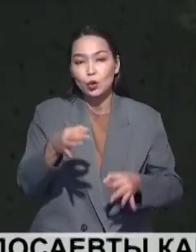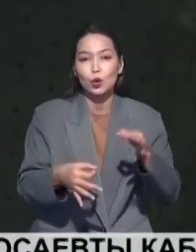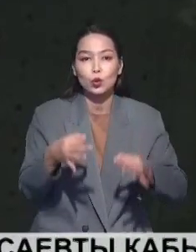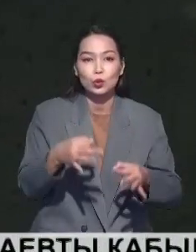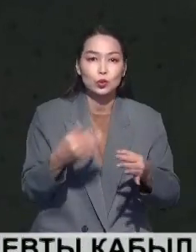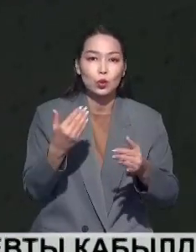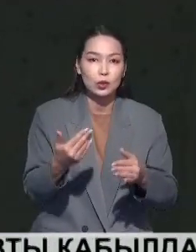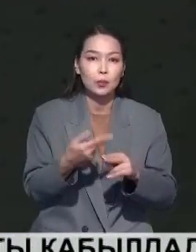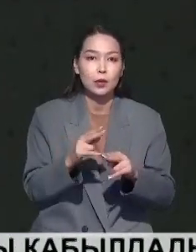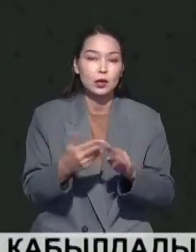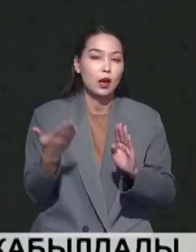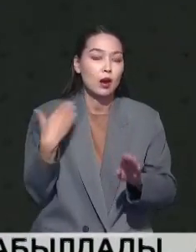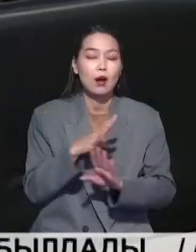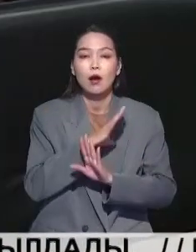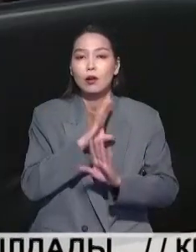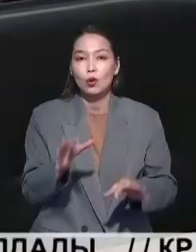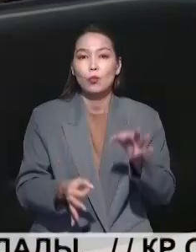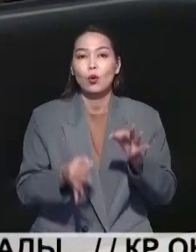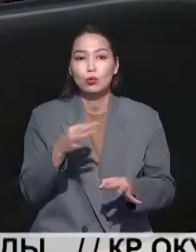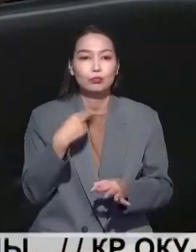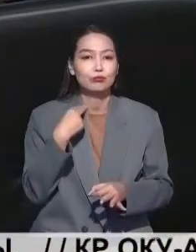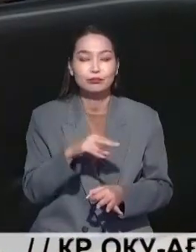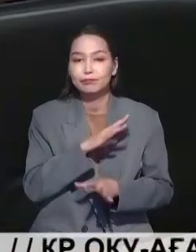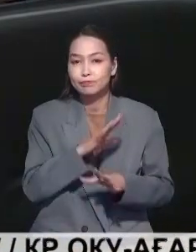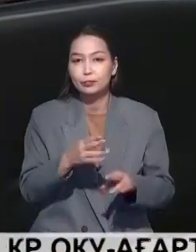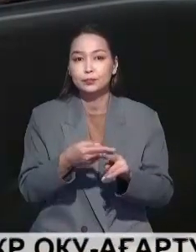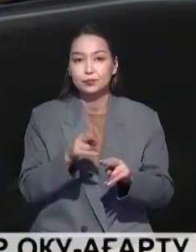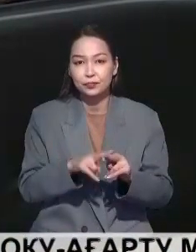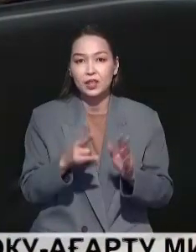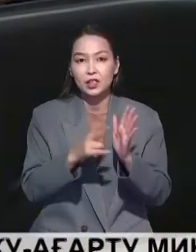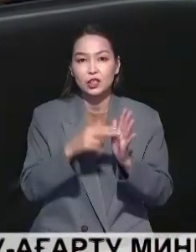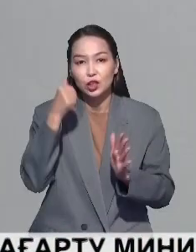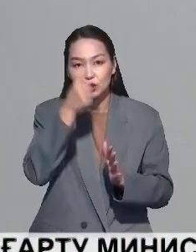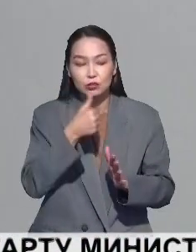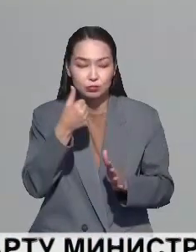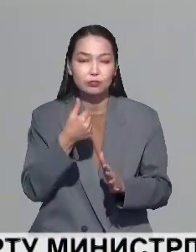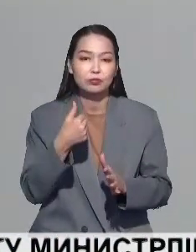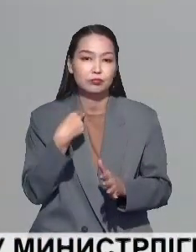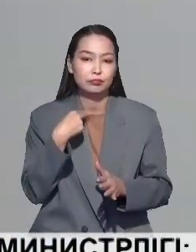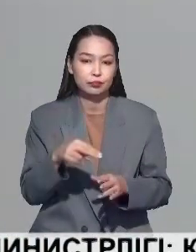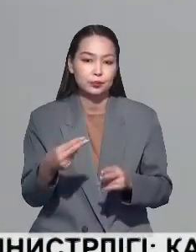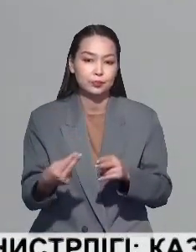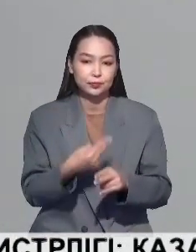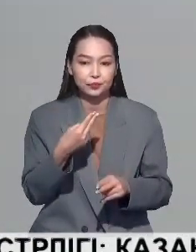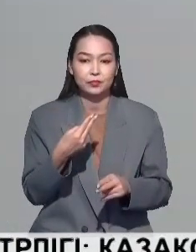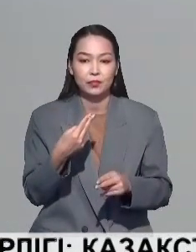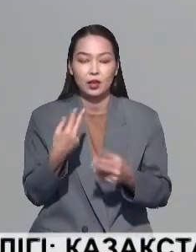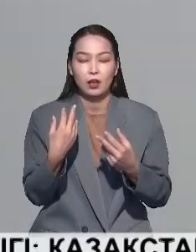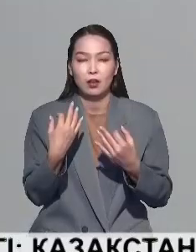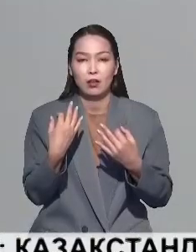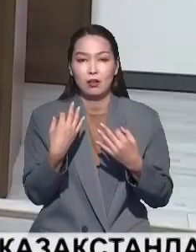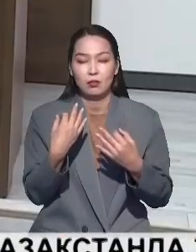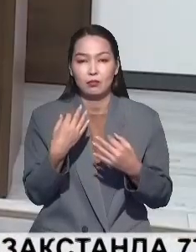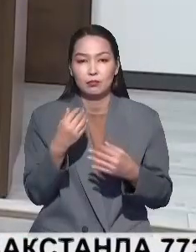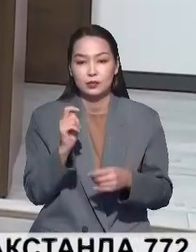судьясы қылмыскердің бұрын-соңды сотта болмағанын ескере отырып, 8 жыл мерзімге бас бостандығынан айыру